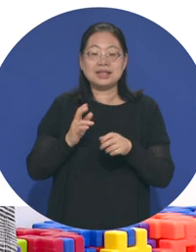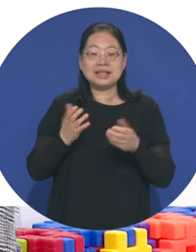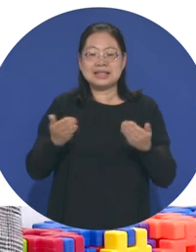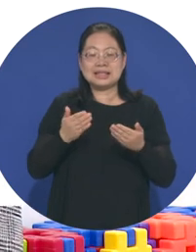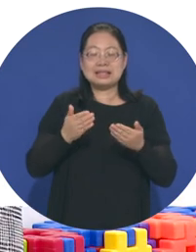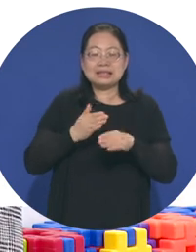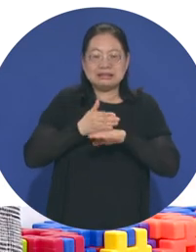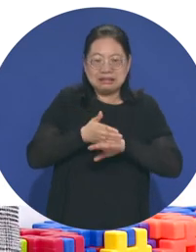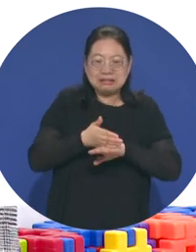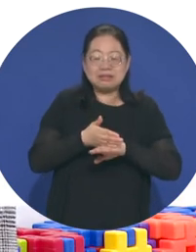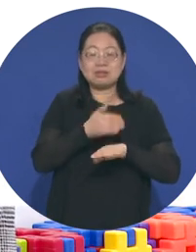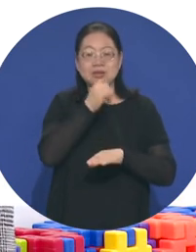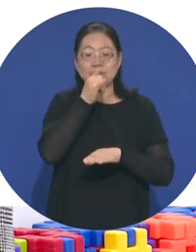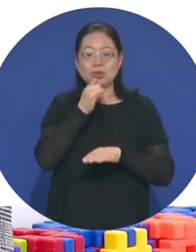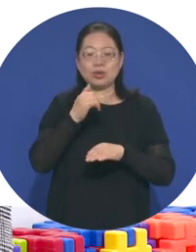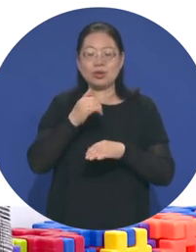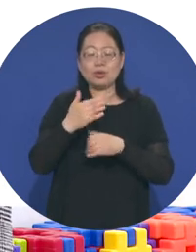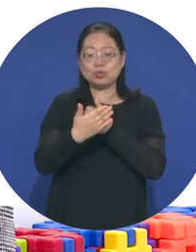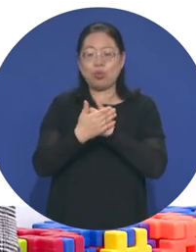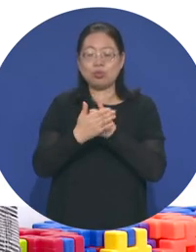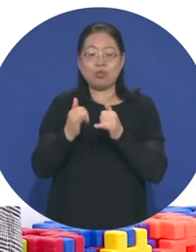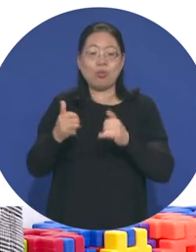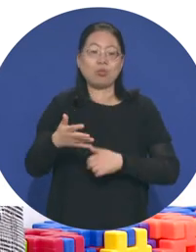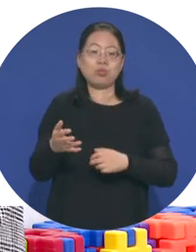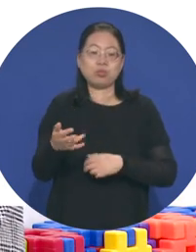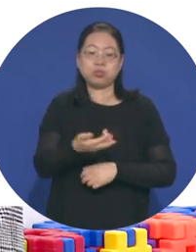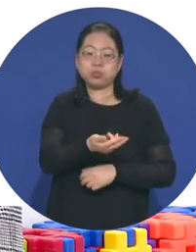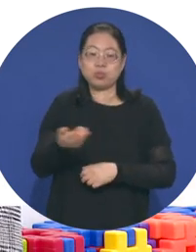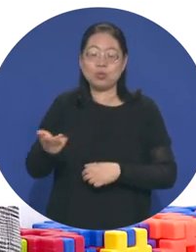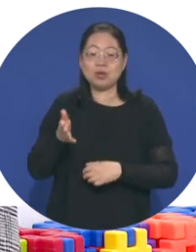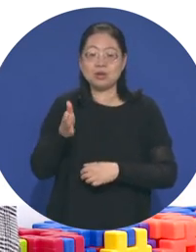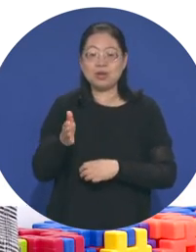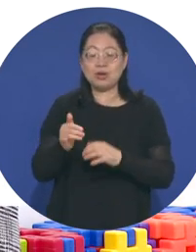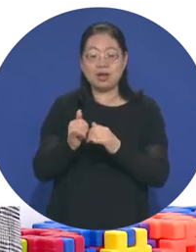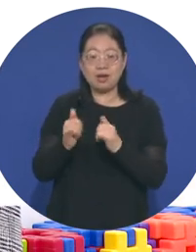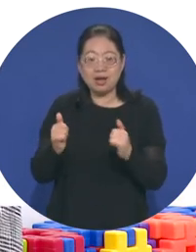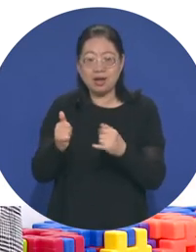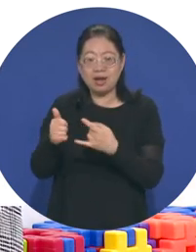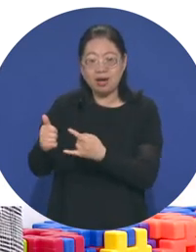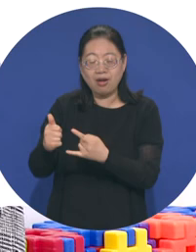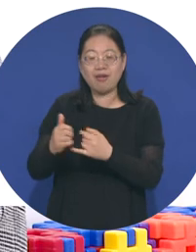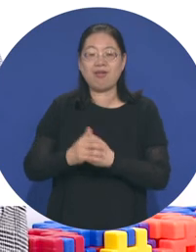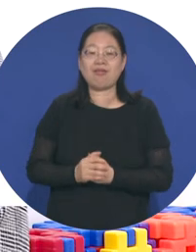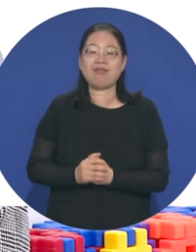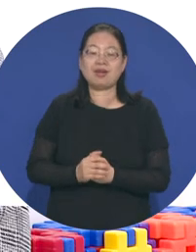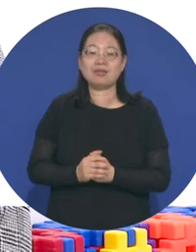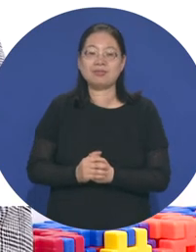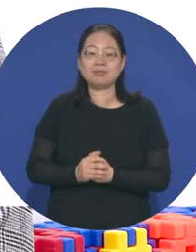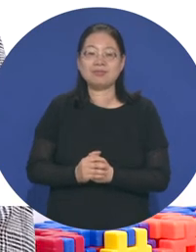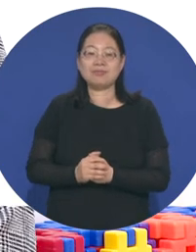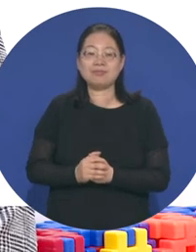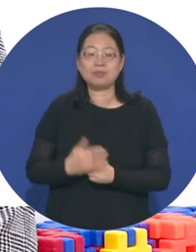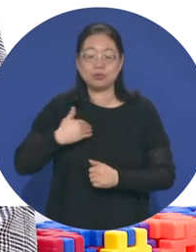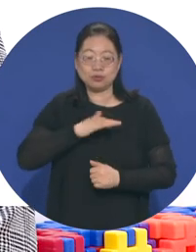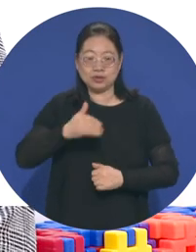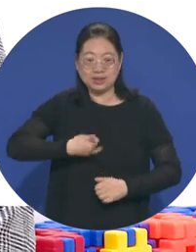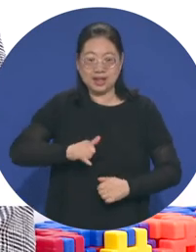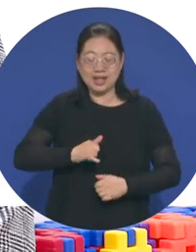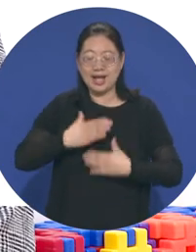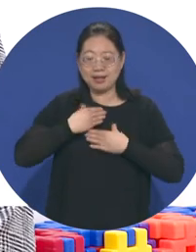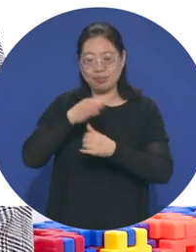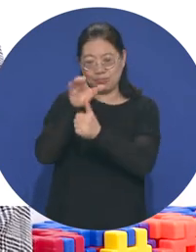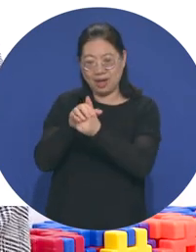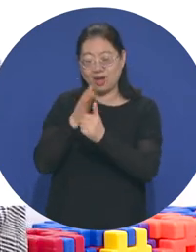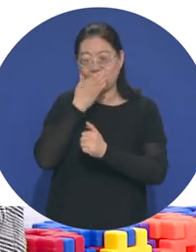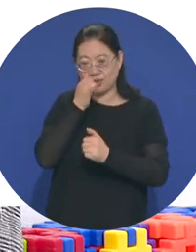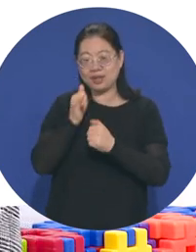있고 주변에 도움받을 곳이 없거나 아니면은 전문가분들에게 아무래도 그런 분들에게 우리 아이를